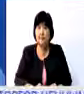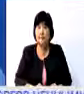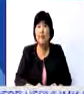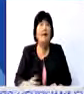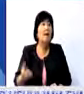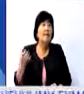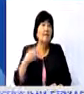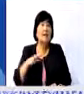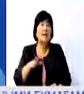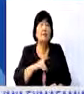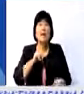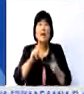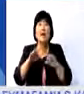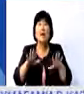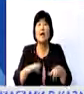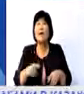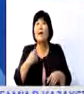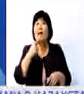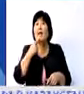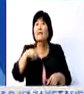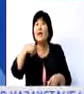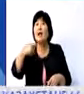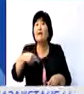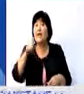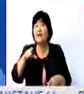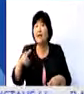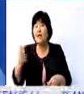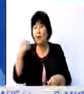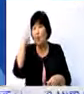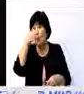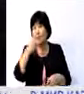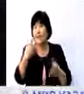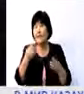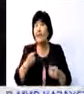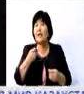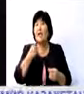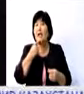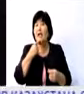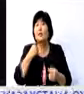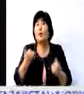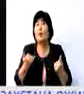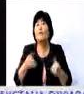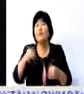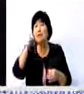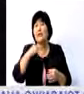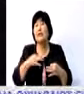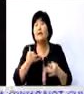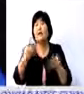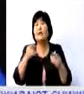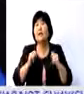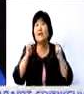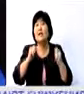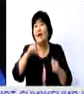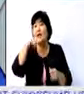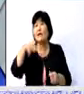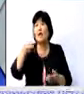в козла где я прошла конференция языковедов напомним с прошлого года день языков народа казахстана отмечается в день рождения казахского